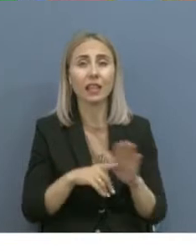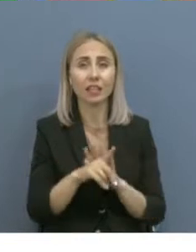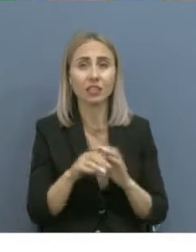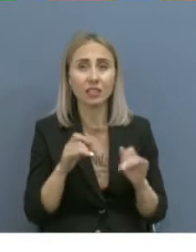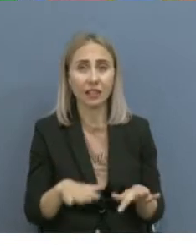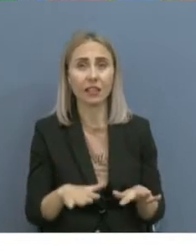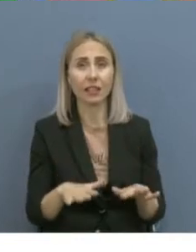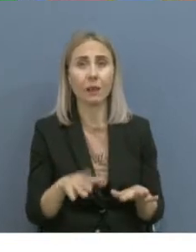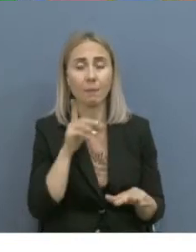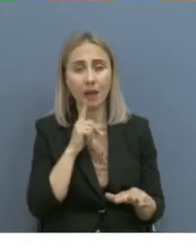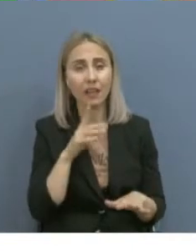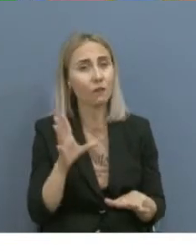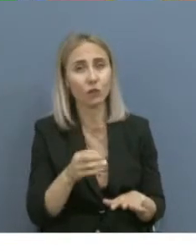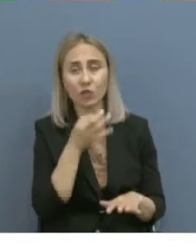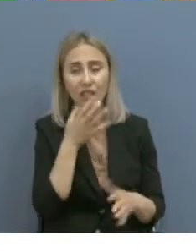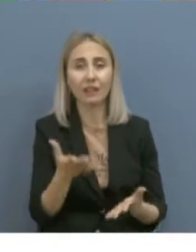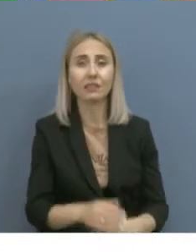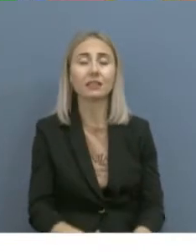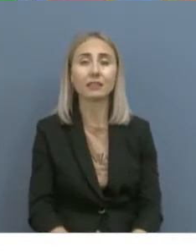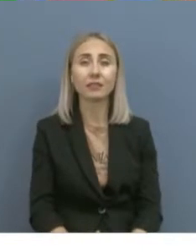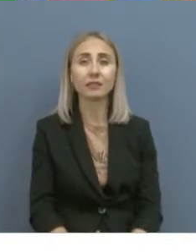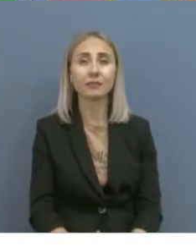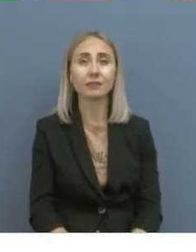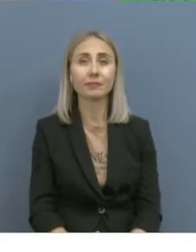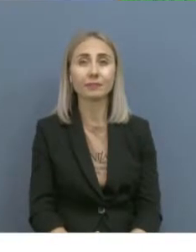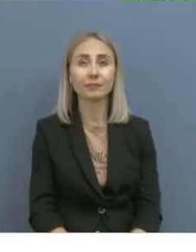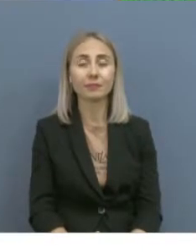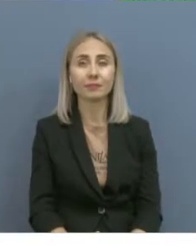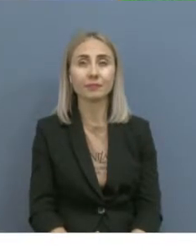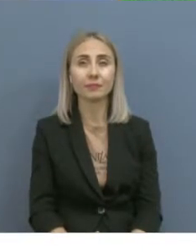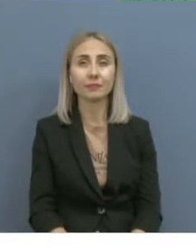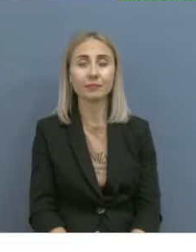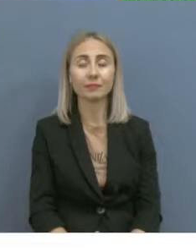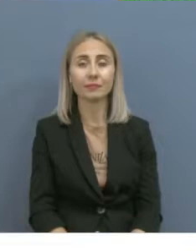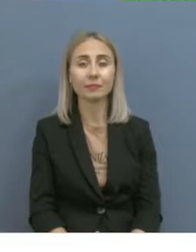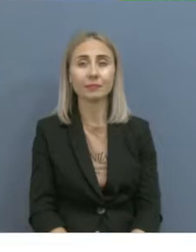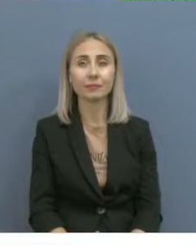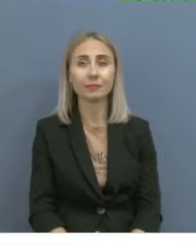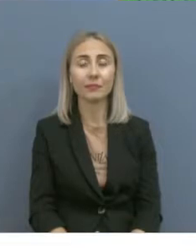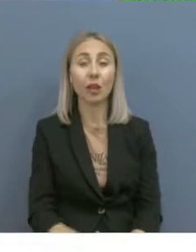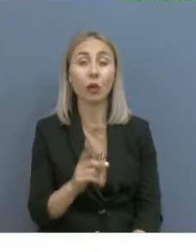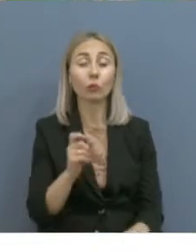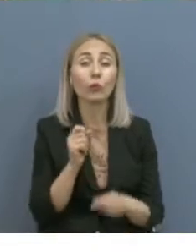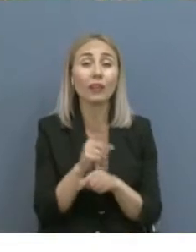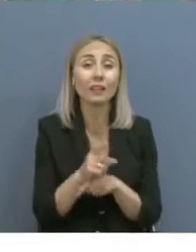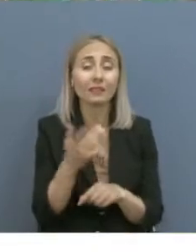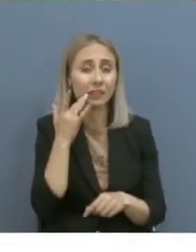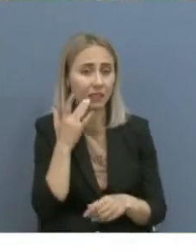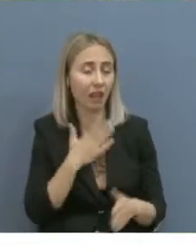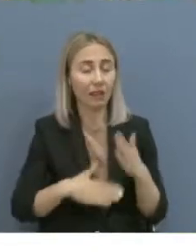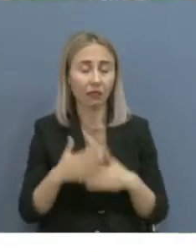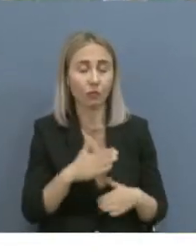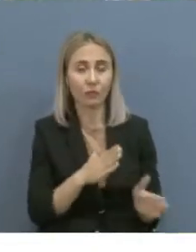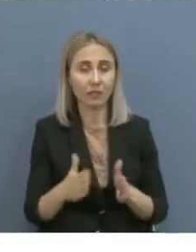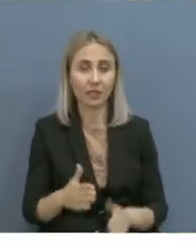ісімізді кеңейтіп, жекеменшік шағын дәмхана ашсақ деген ойдамыз. Қазір олардың өз тұрақты тұтынушылары көп.